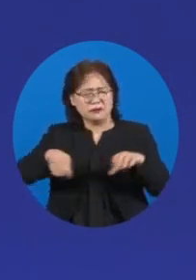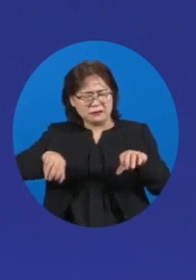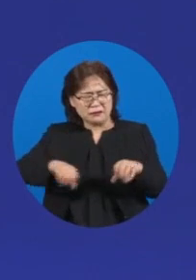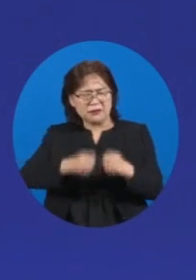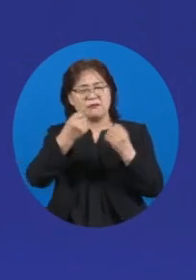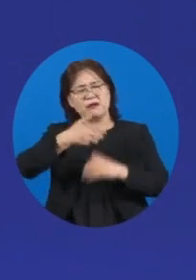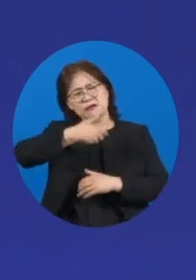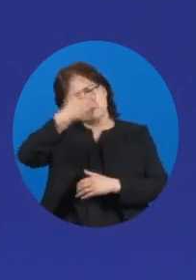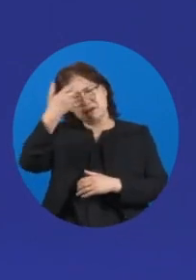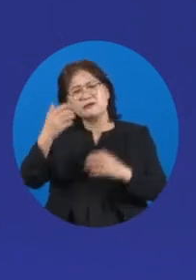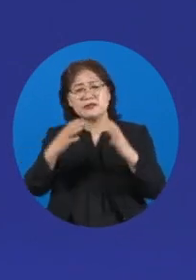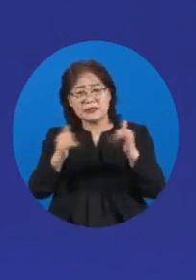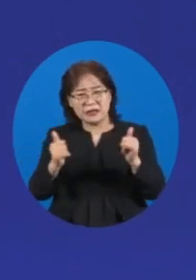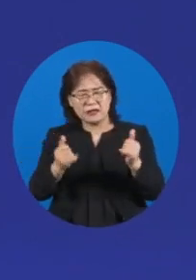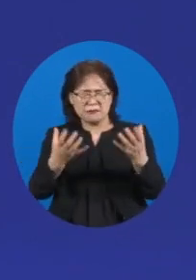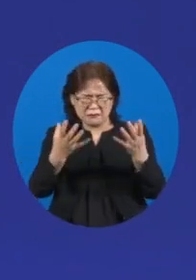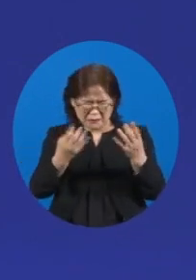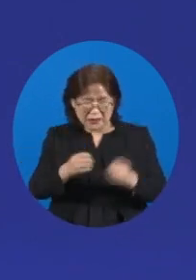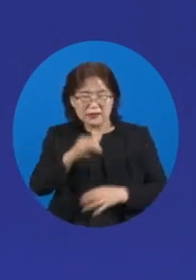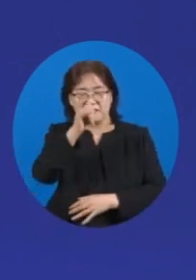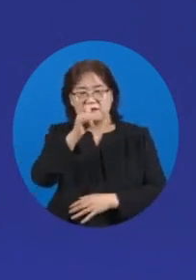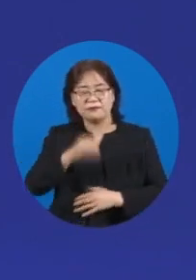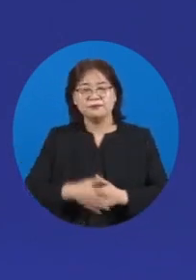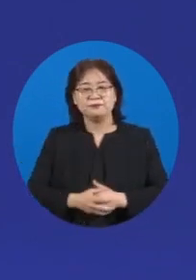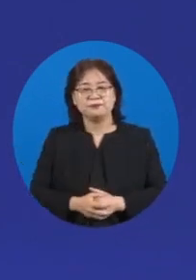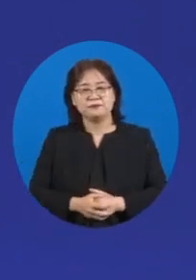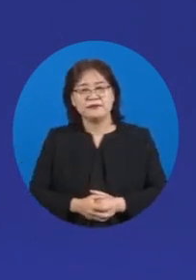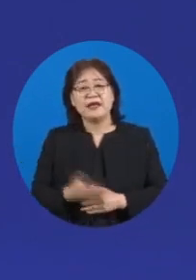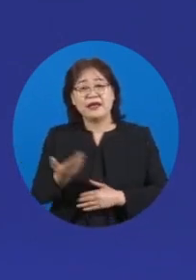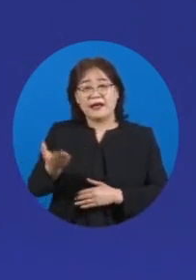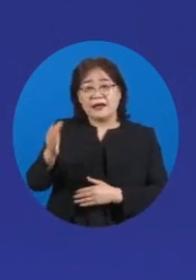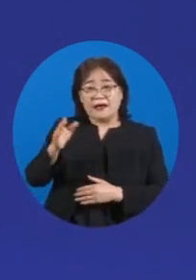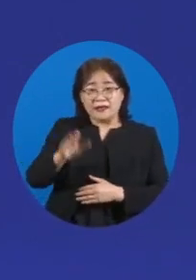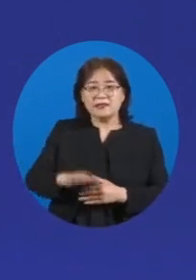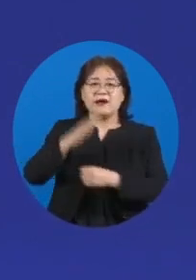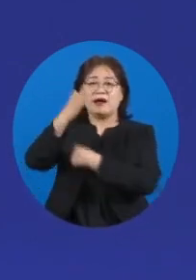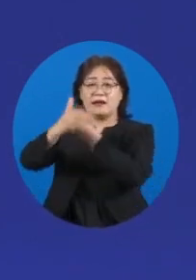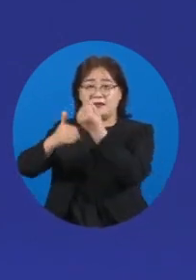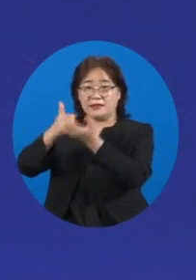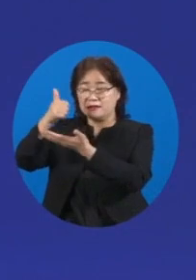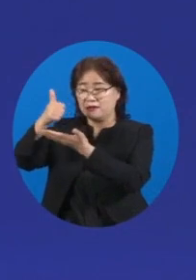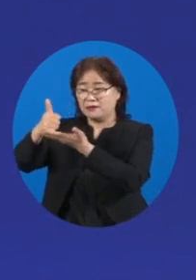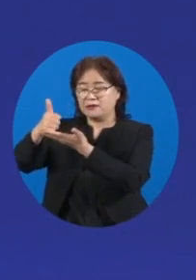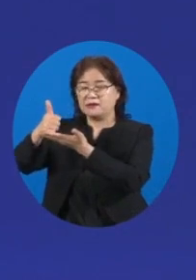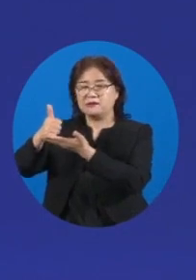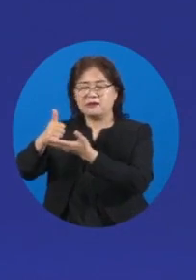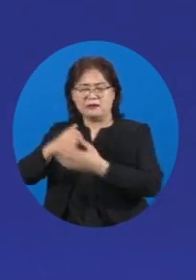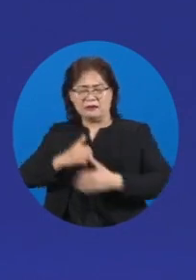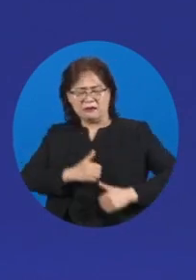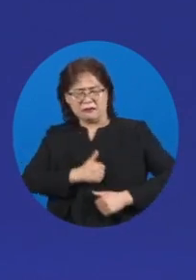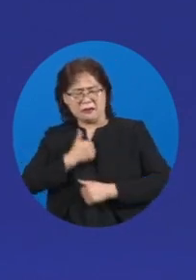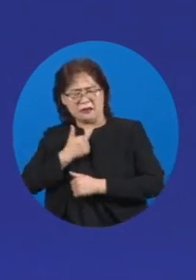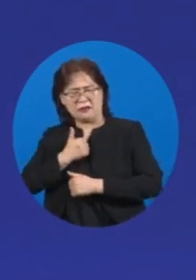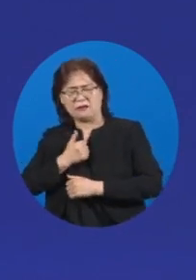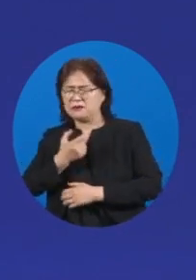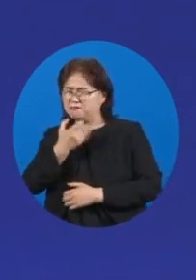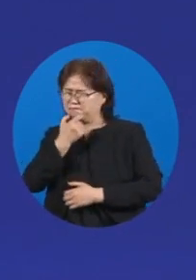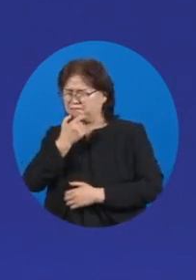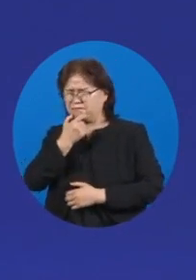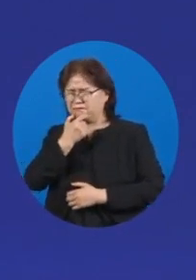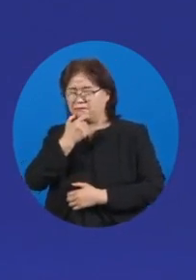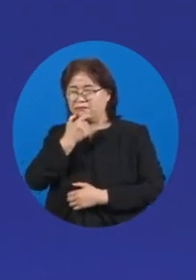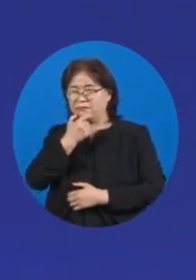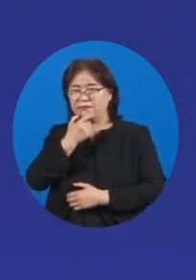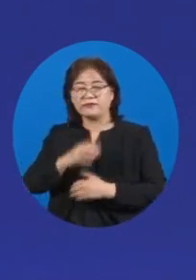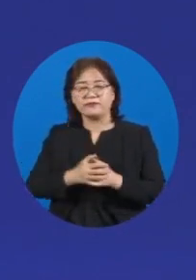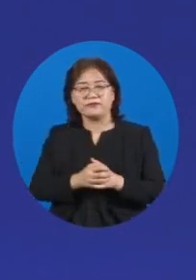사람들이 그렇게 많다는 얘기잖아요 하지만 하나님은 요 게으름을 대개 씨가 하십니다